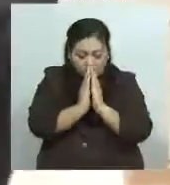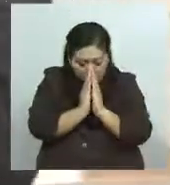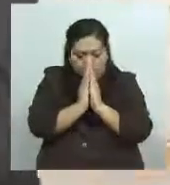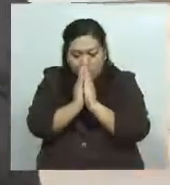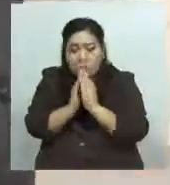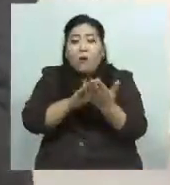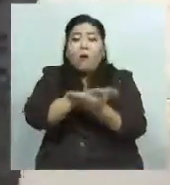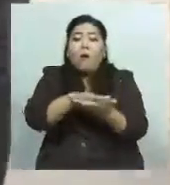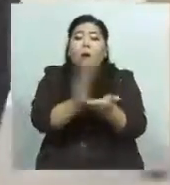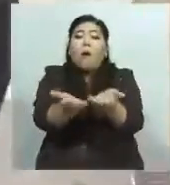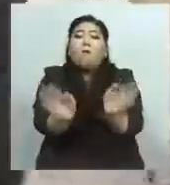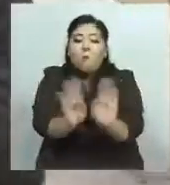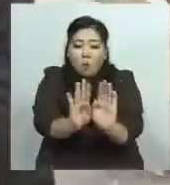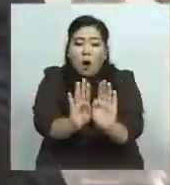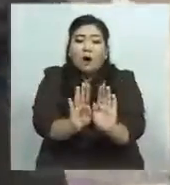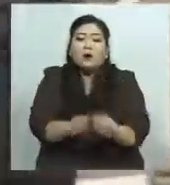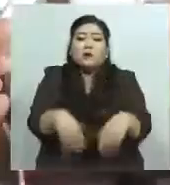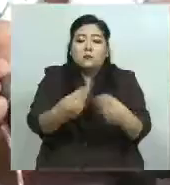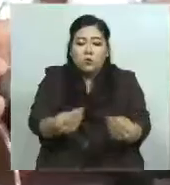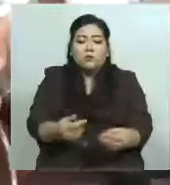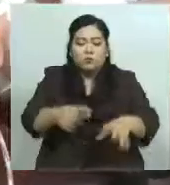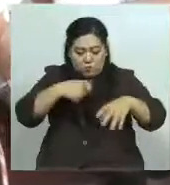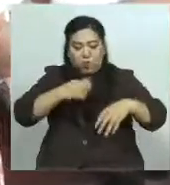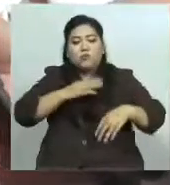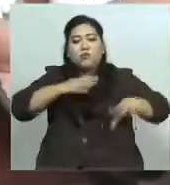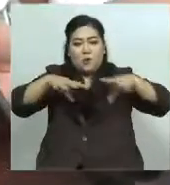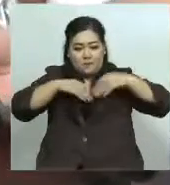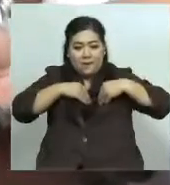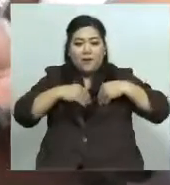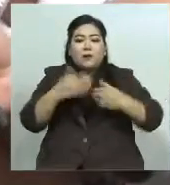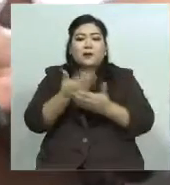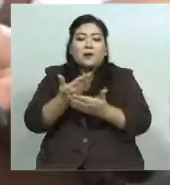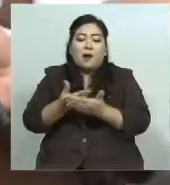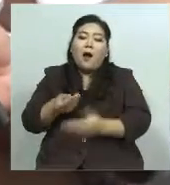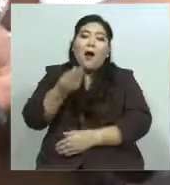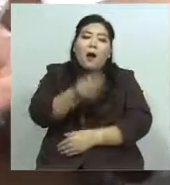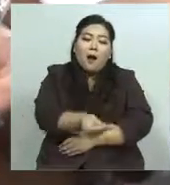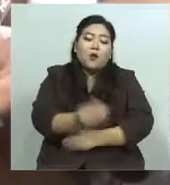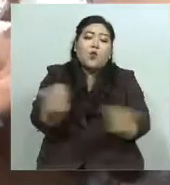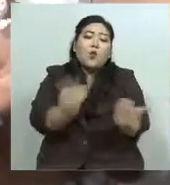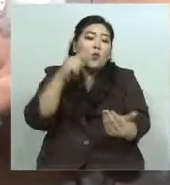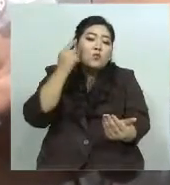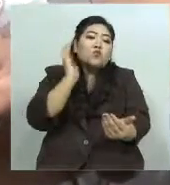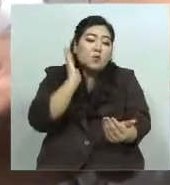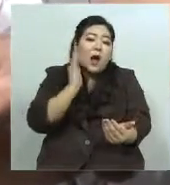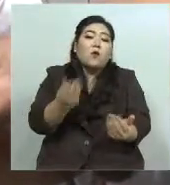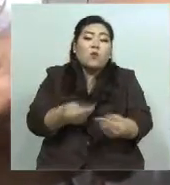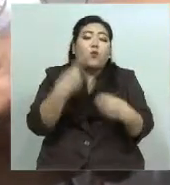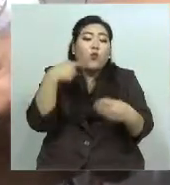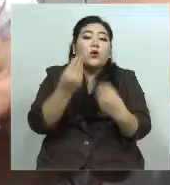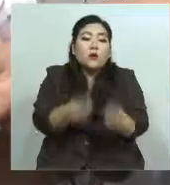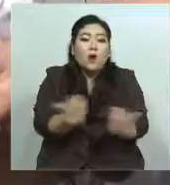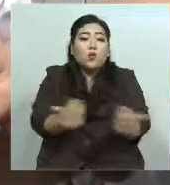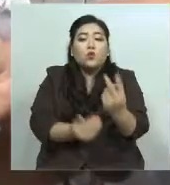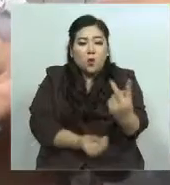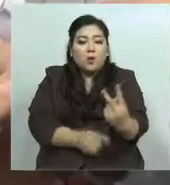และหลังจากนี้จะมอบเงินให้บุตรสาวของพันตำรวจโทจตุพรงามสุดวิชากุลทั้ง2 คน